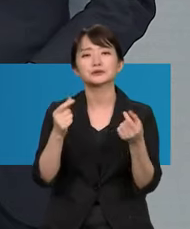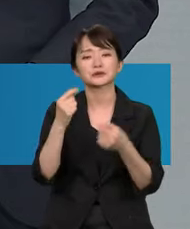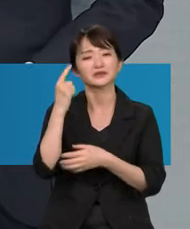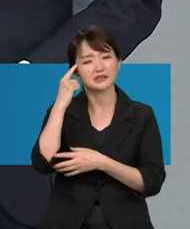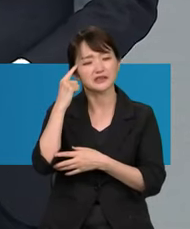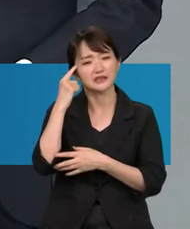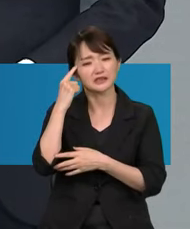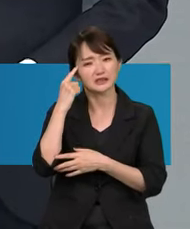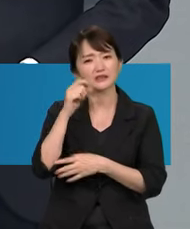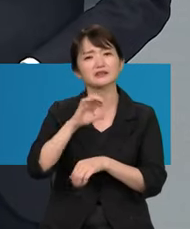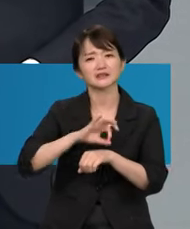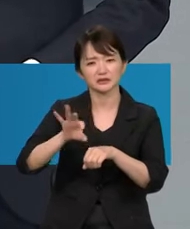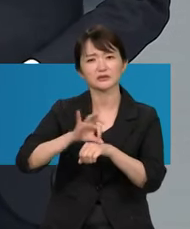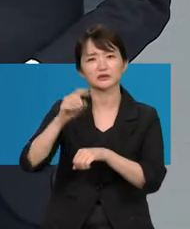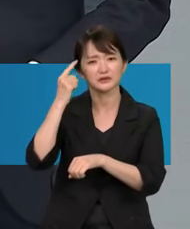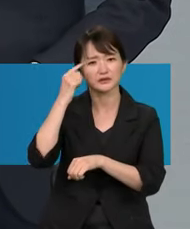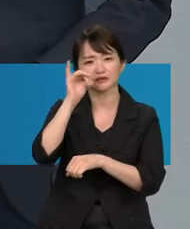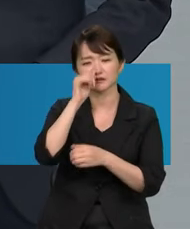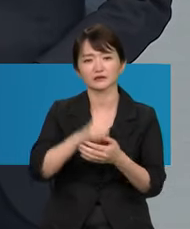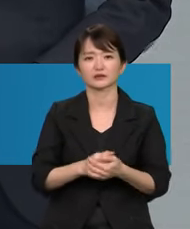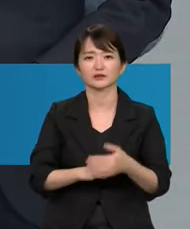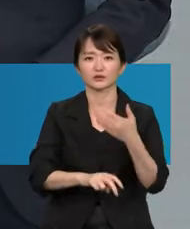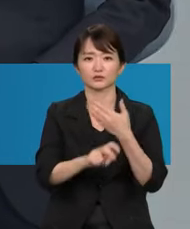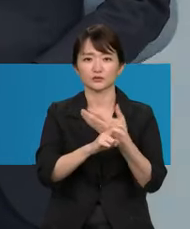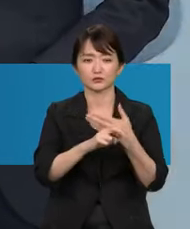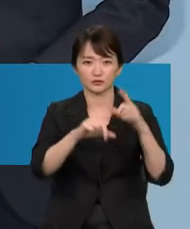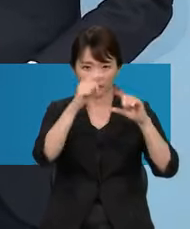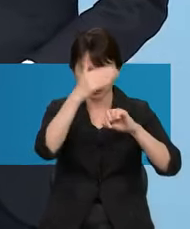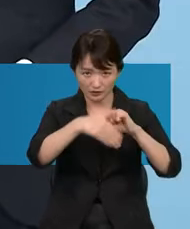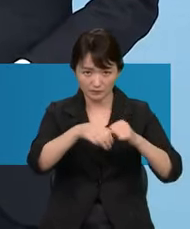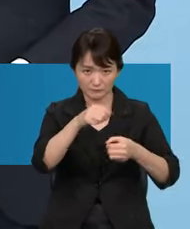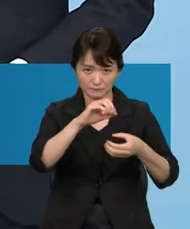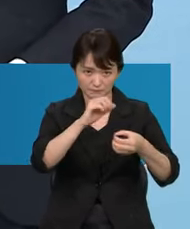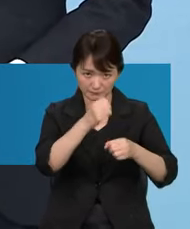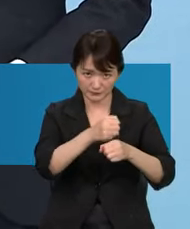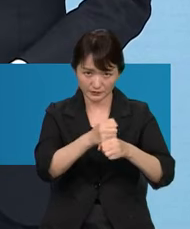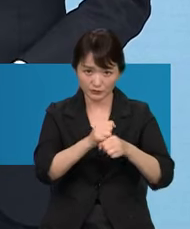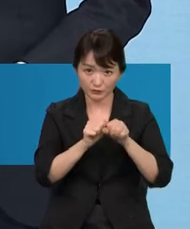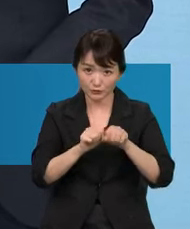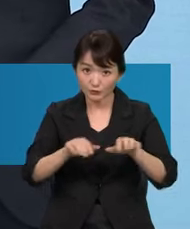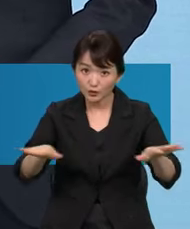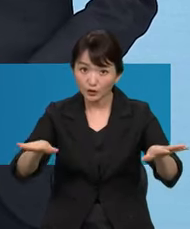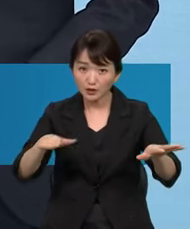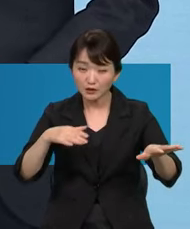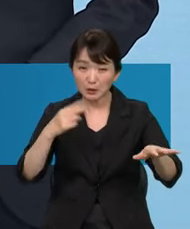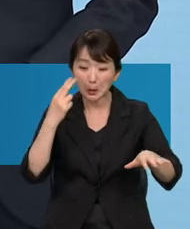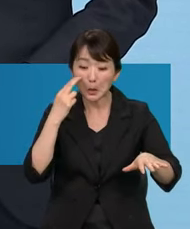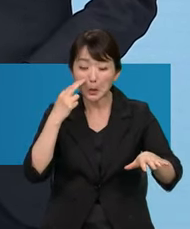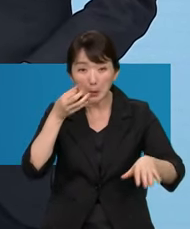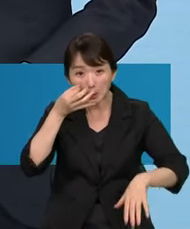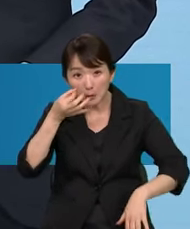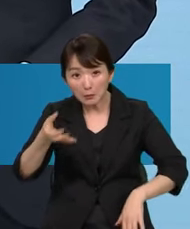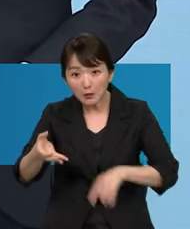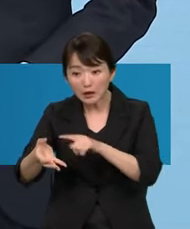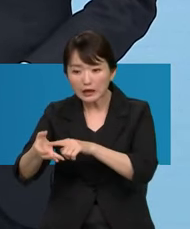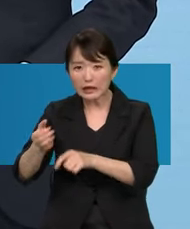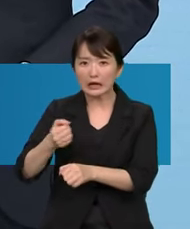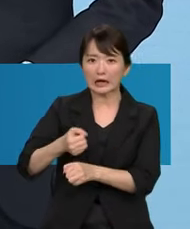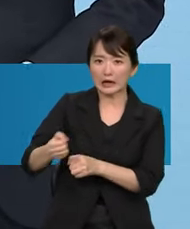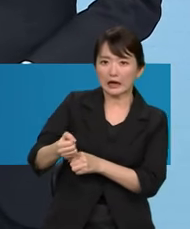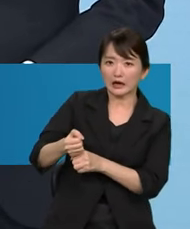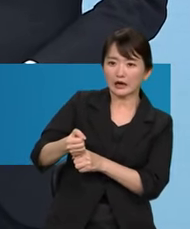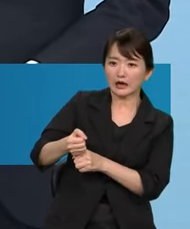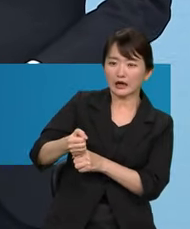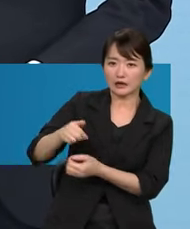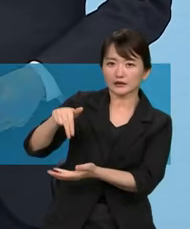경우가 많다는 겁니다 불법 합성물을 만들고 유포하는 걸 넘어서 일부러 보여준 뒤에 당황하는 상대 반응을